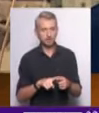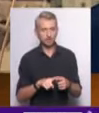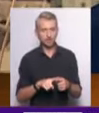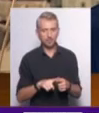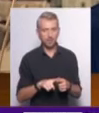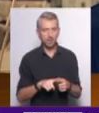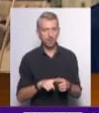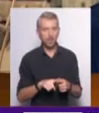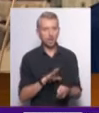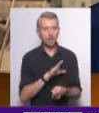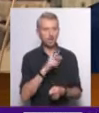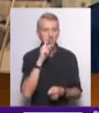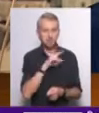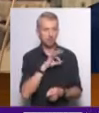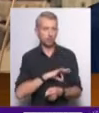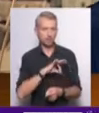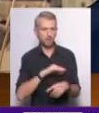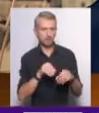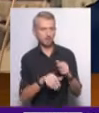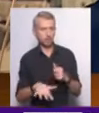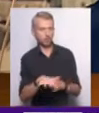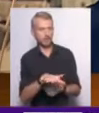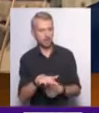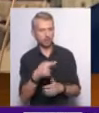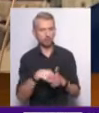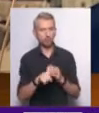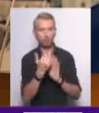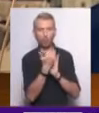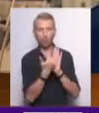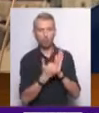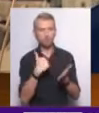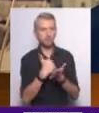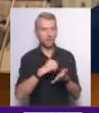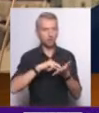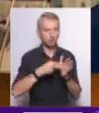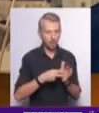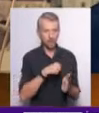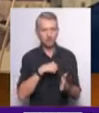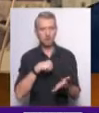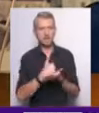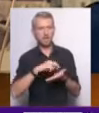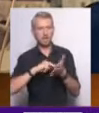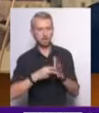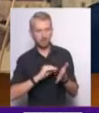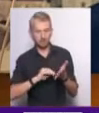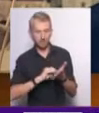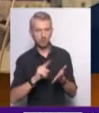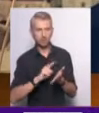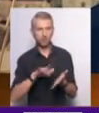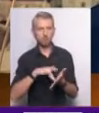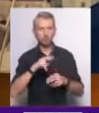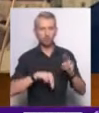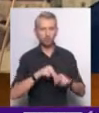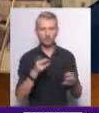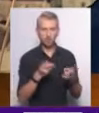не функціональне використання, скажімо так, земельної ділянки. Тому що норми генерального плану і сам генеральний план каже, що містобудівні потреби